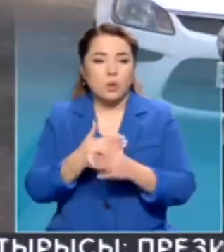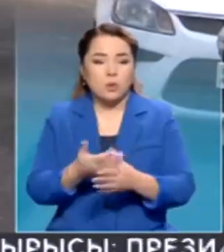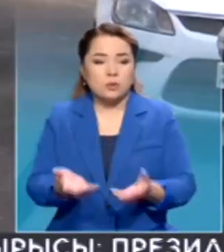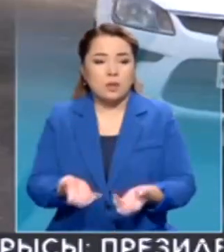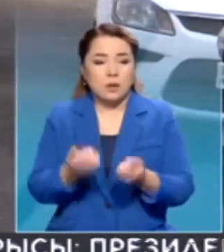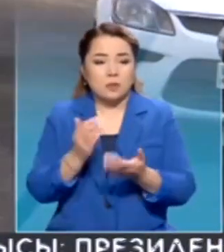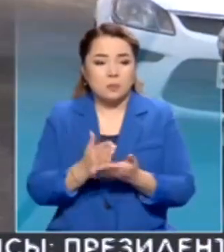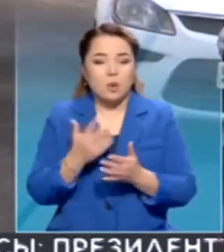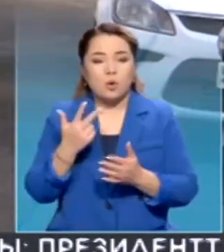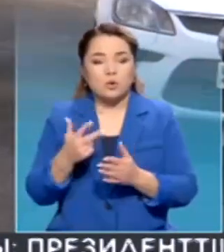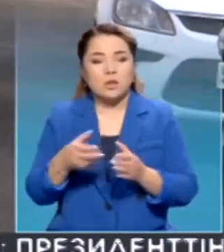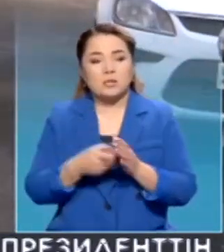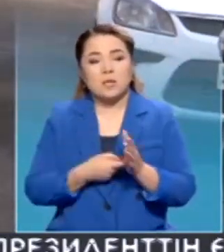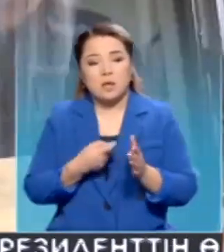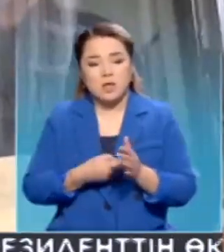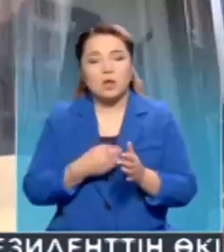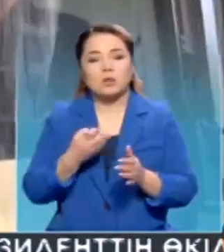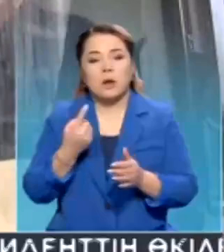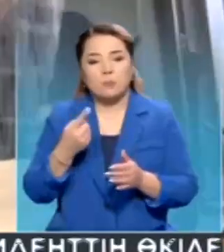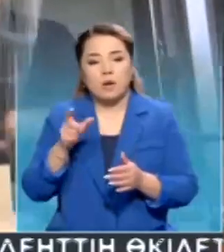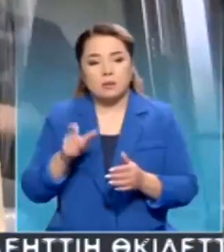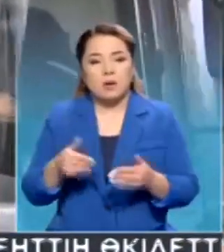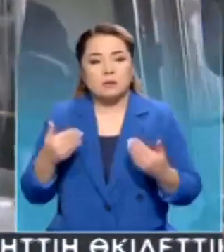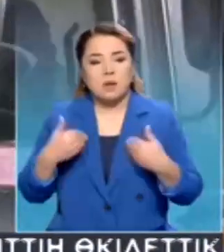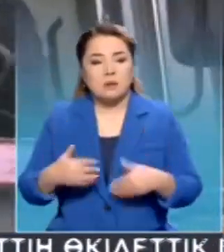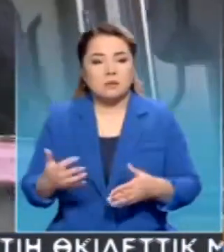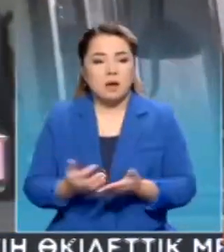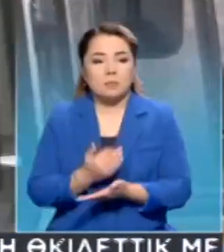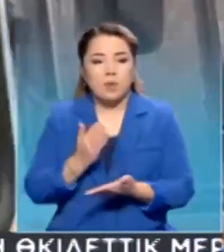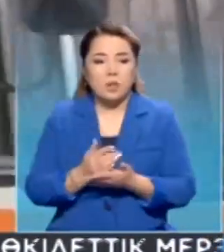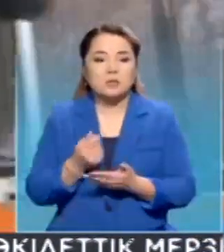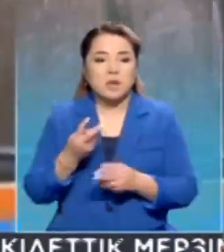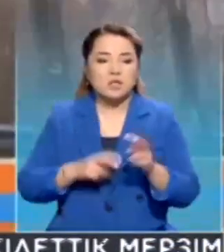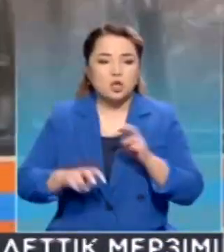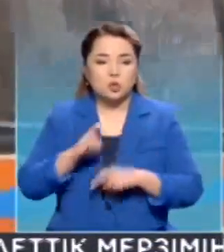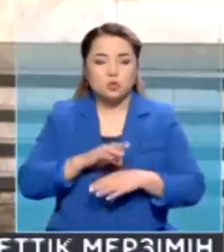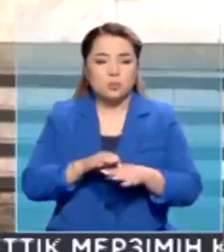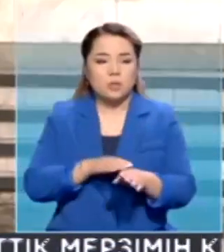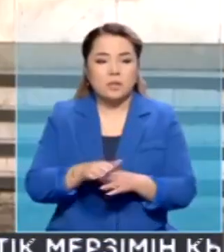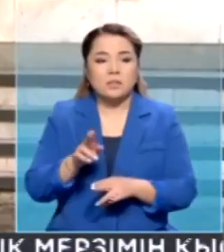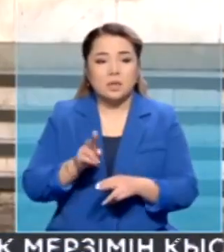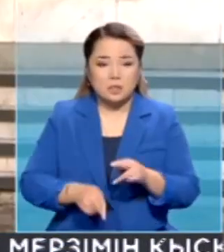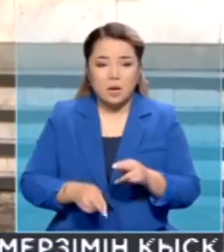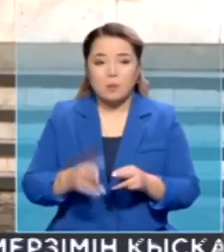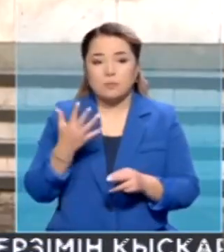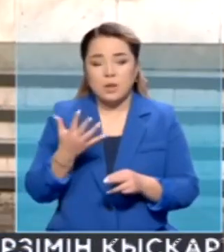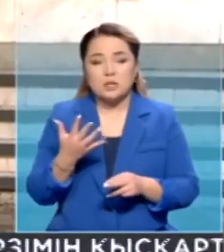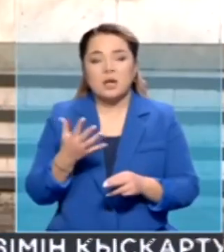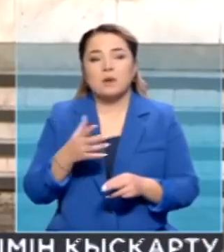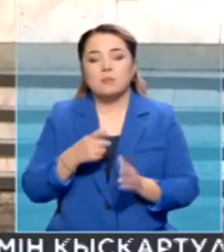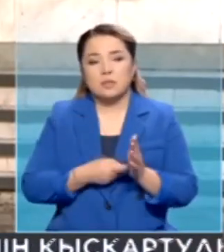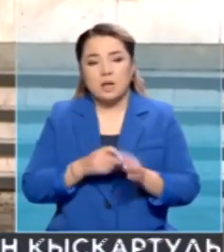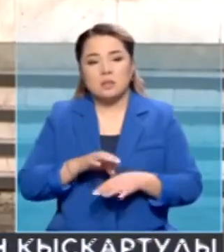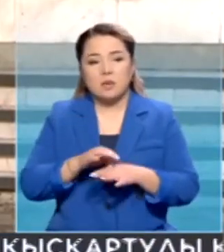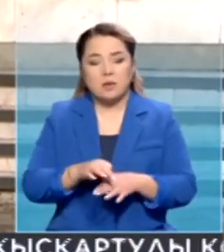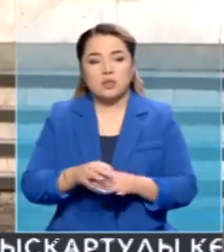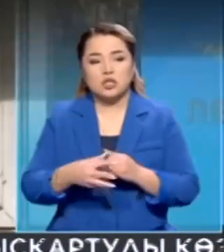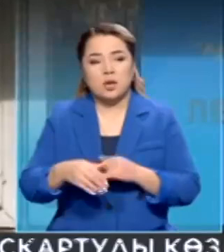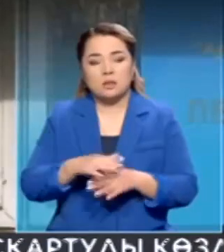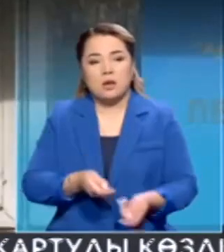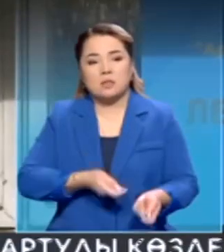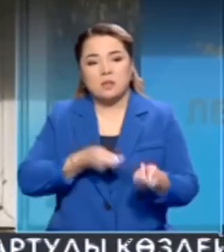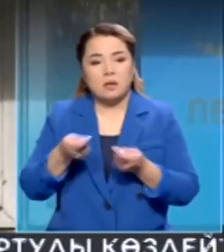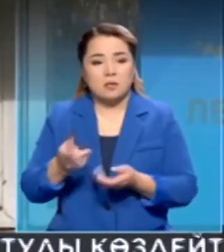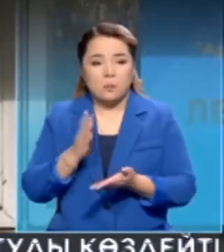Олар алдымен 3 кеншінің, сосын тағы бірінің мәйітін тапқан. Біршама іздестіру жұмыстарынан кейін бесінші кеншінің денесін жер бетіне